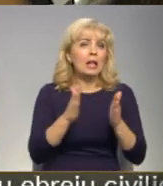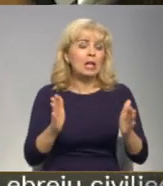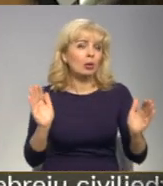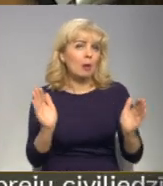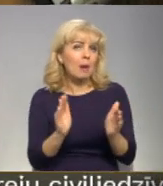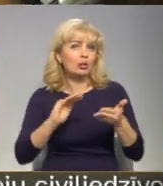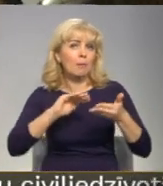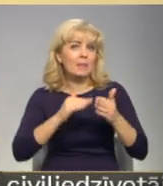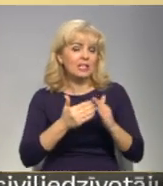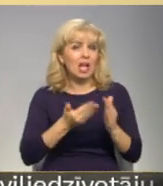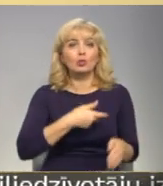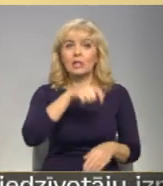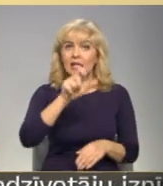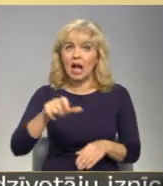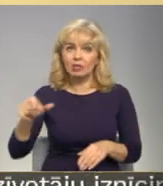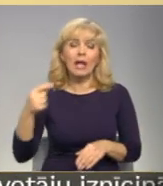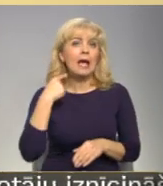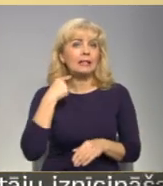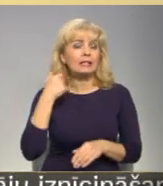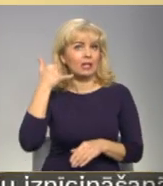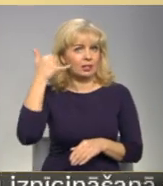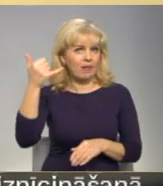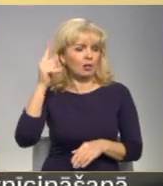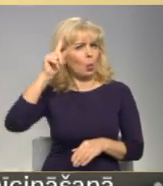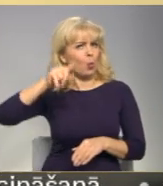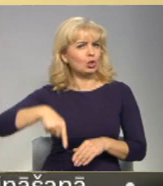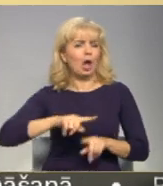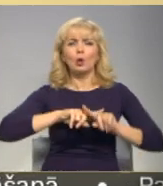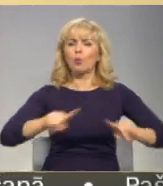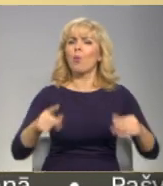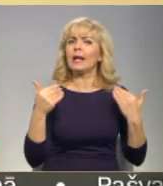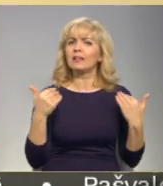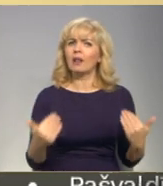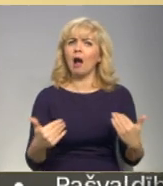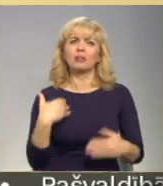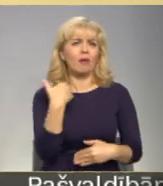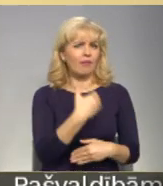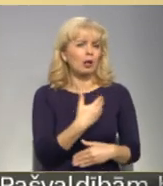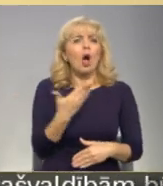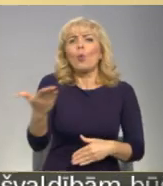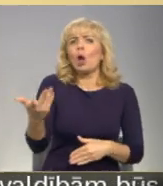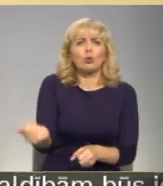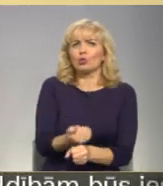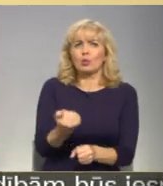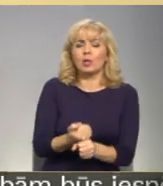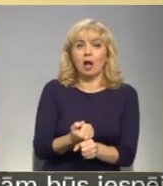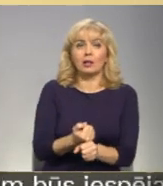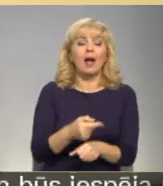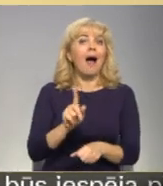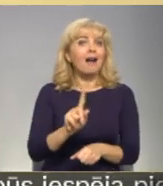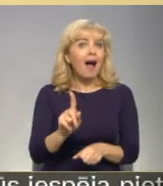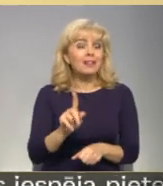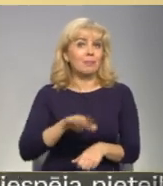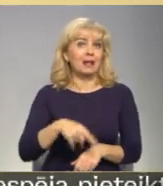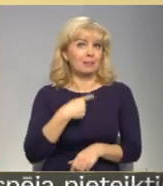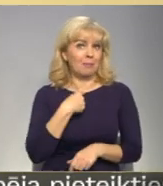pilsētu iedzīvotājiem. Rīdzinieki zvanu tie ir uzstājīgi, tepat tulīt man vajag, un jūs tur, ko jūs tur darat, jā. A tie, kas jau